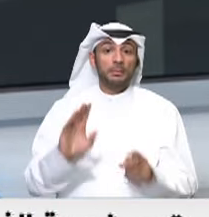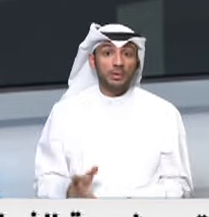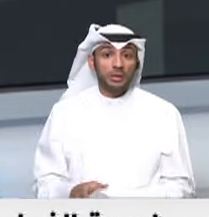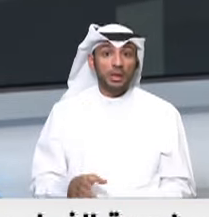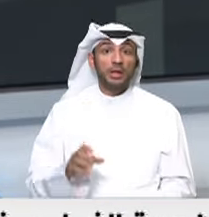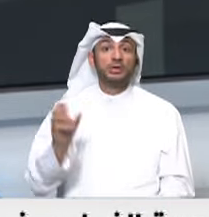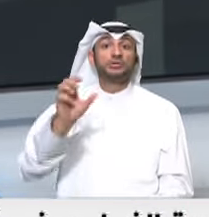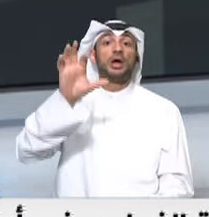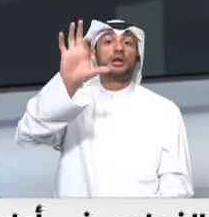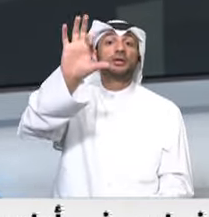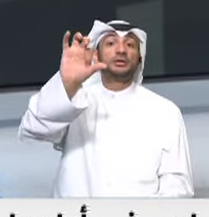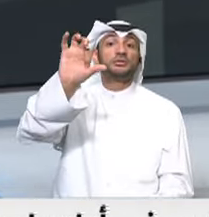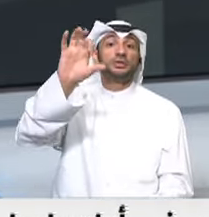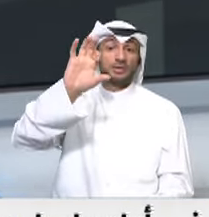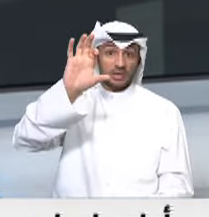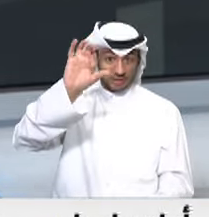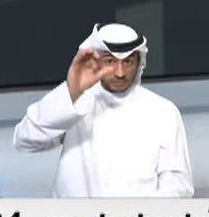شهر ت القادم نشرتنا الجويه تنتهي